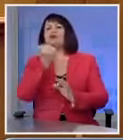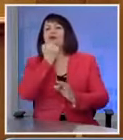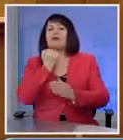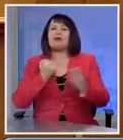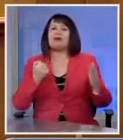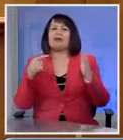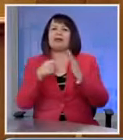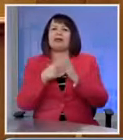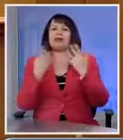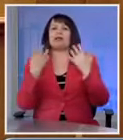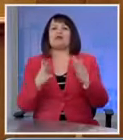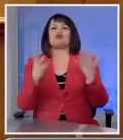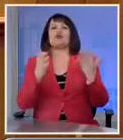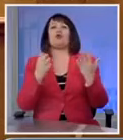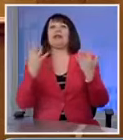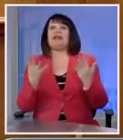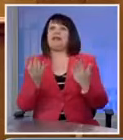του 1989.